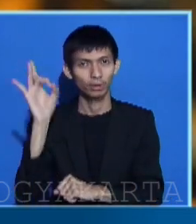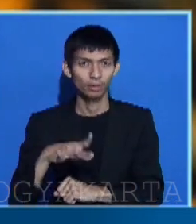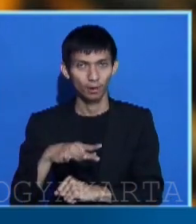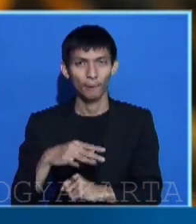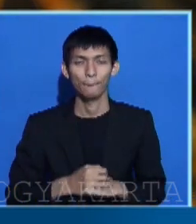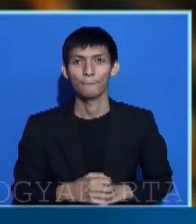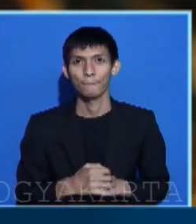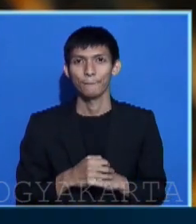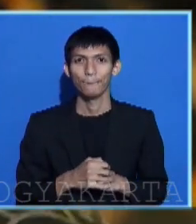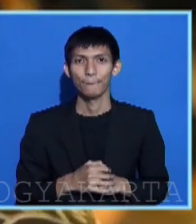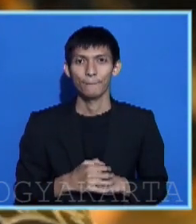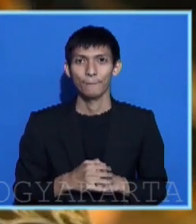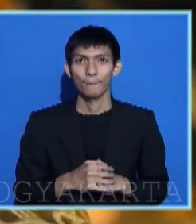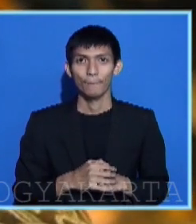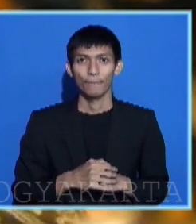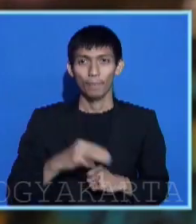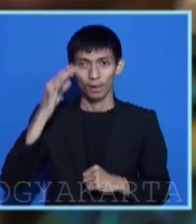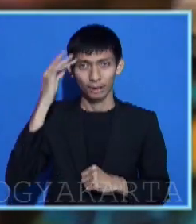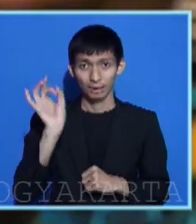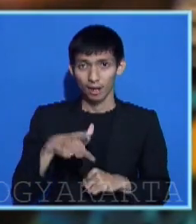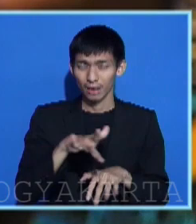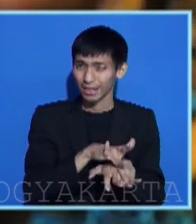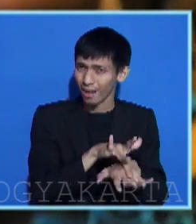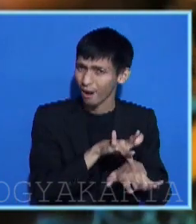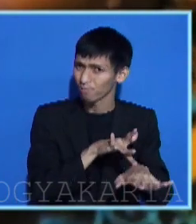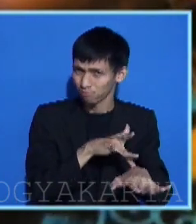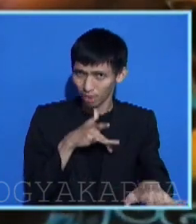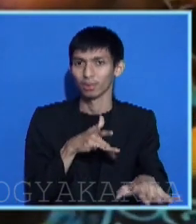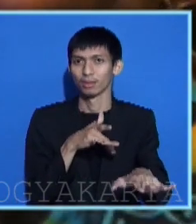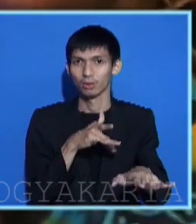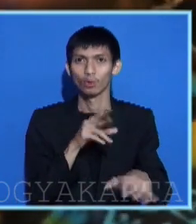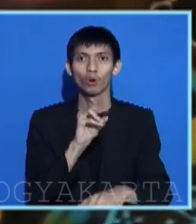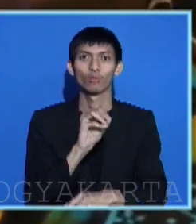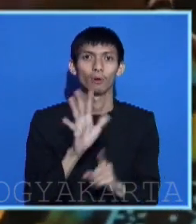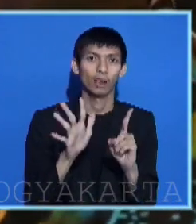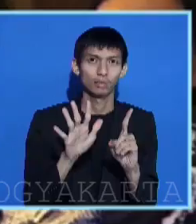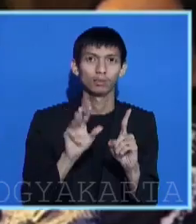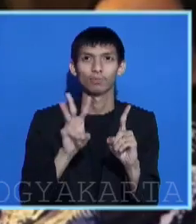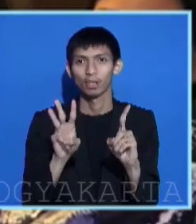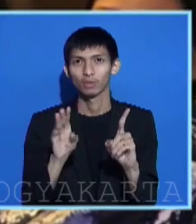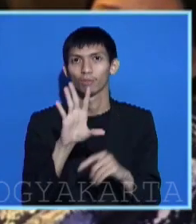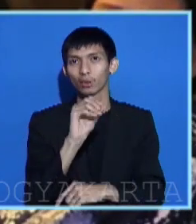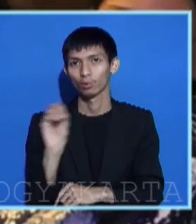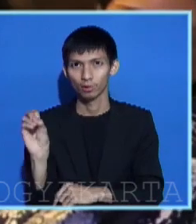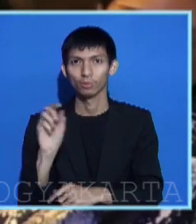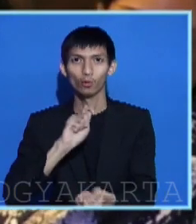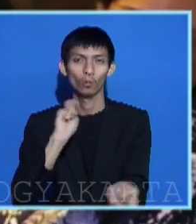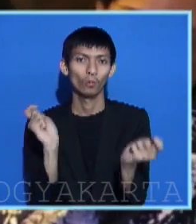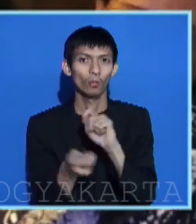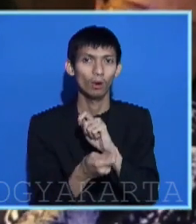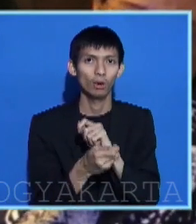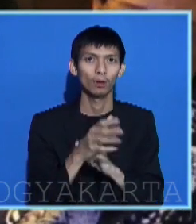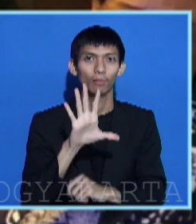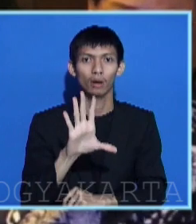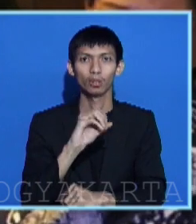diikuti dengan Desa sangat Tertinggal dari tahun 2015 sekitar 13.400 Desa kini menjadi hampir 5.000